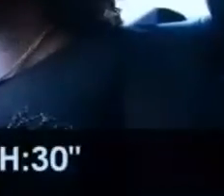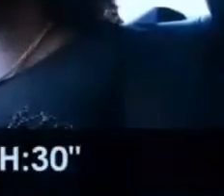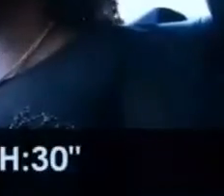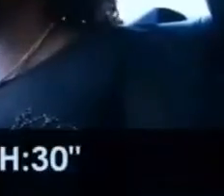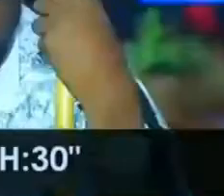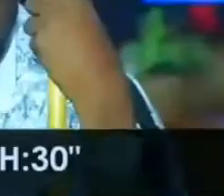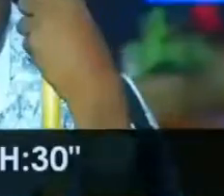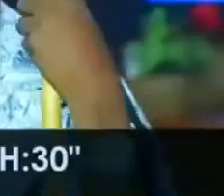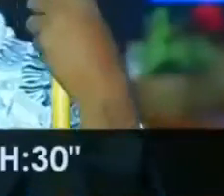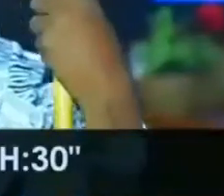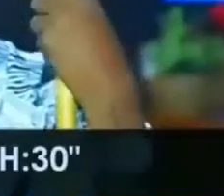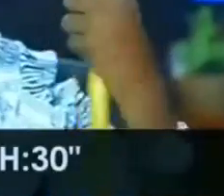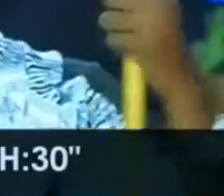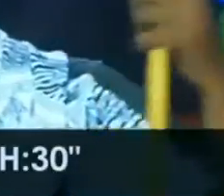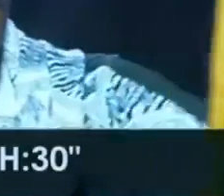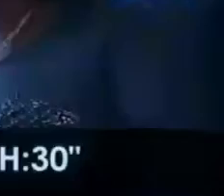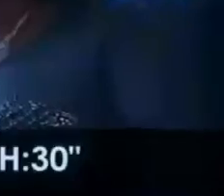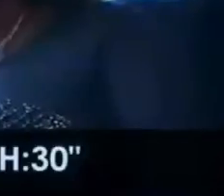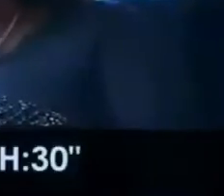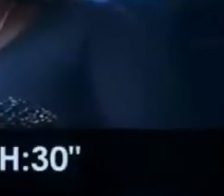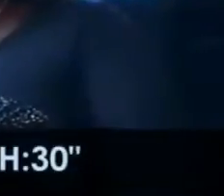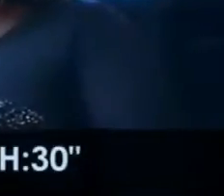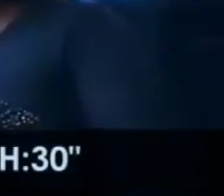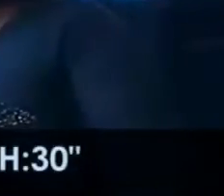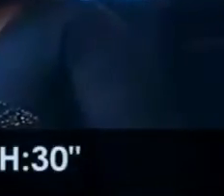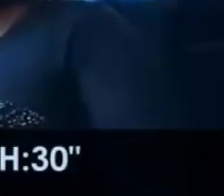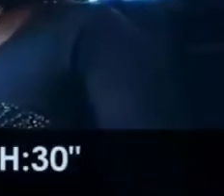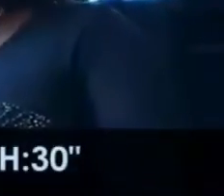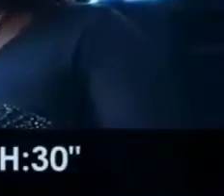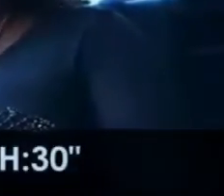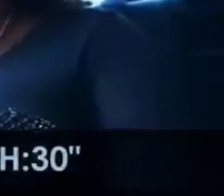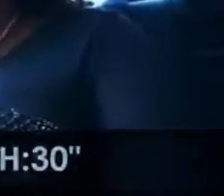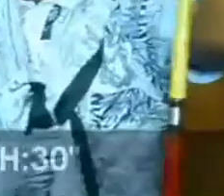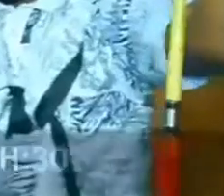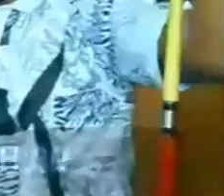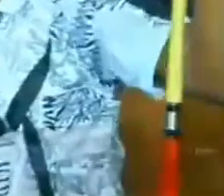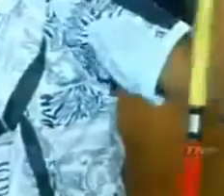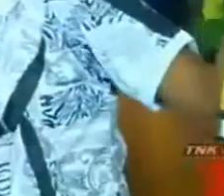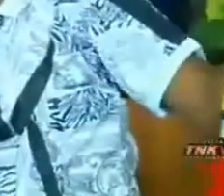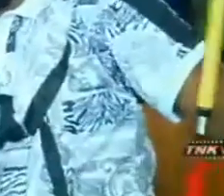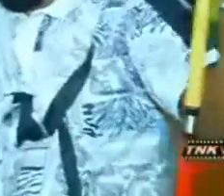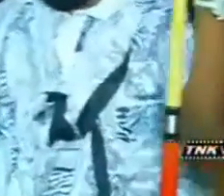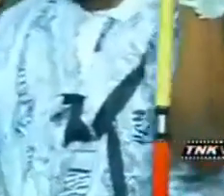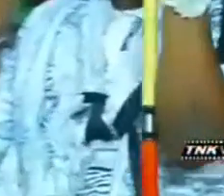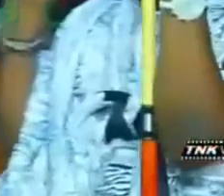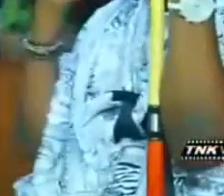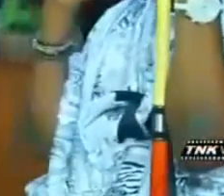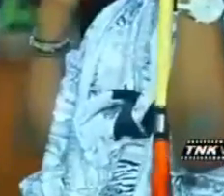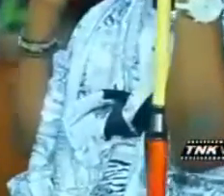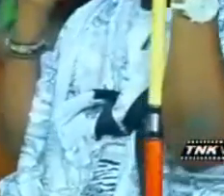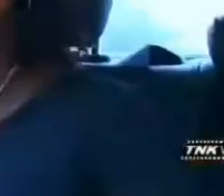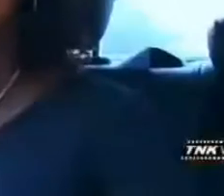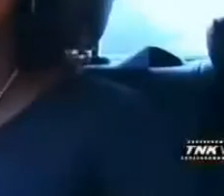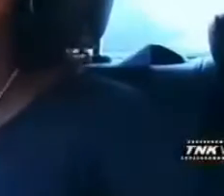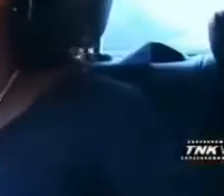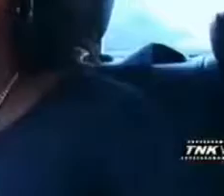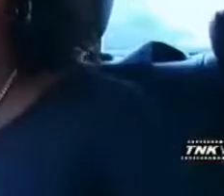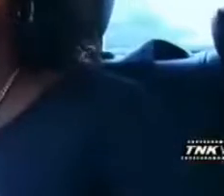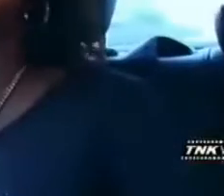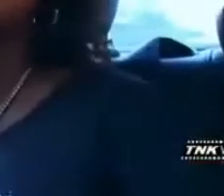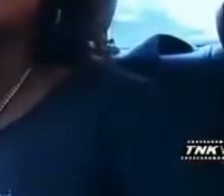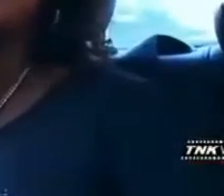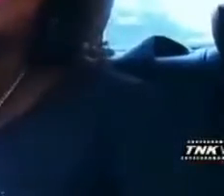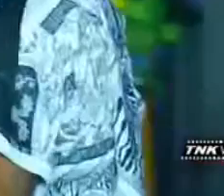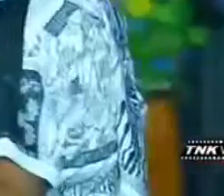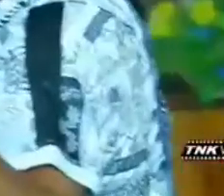Noël Nakomi. Oh, vous commis déjà? Nakomi déjà. Vous en avez vos frères? Ah ouais, c'est bon. Ah, n'a